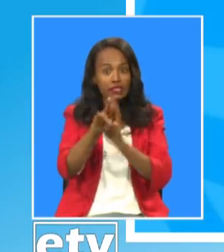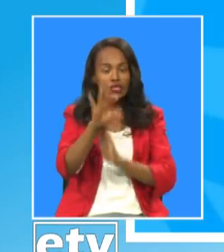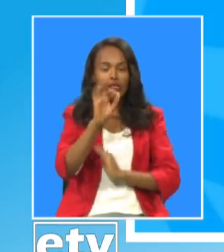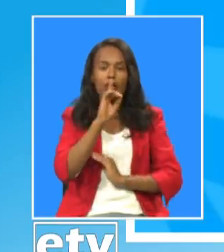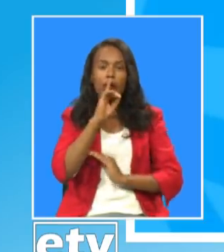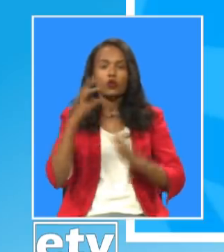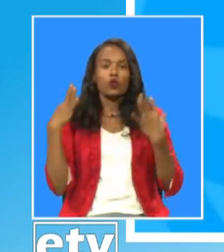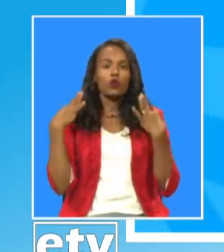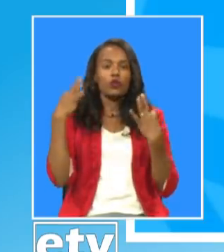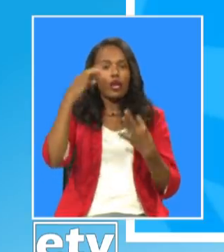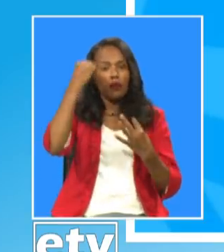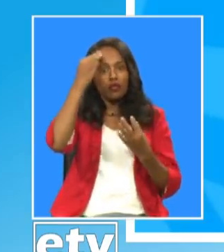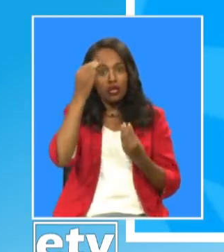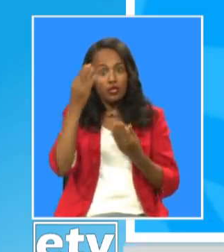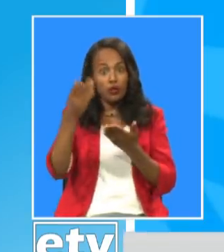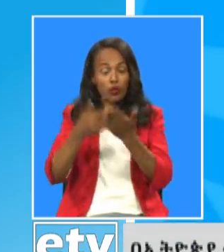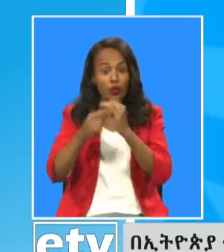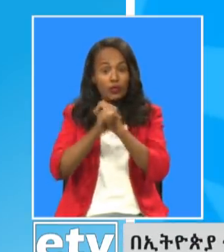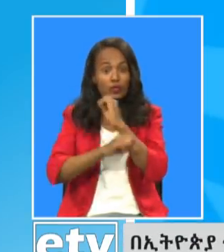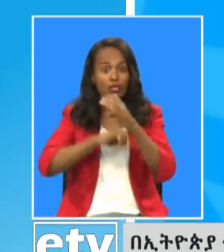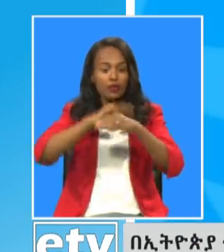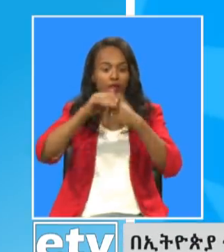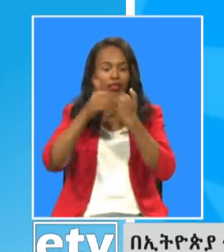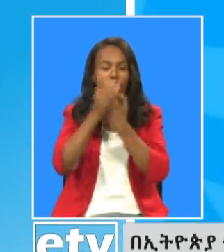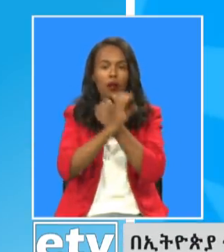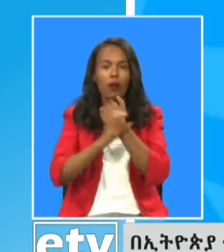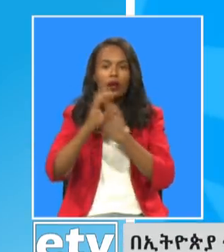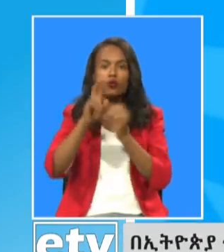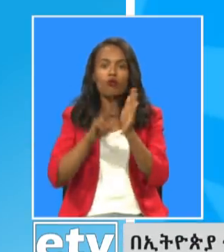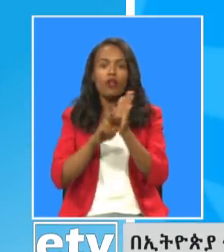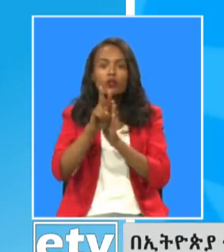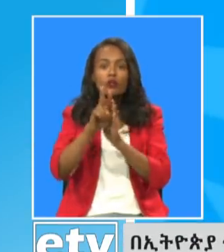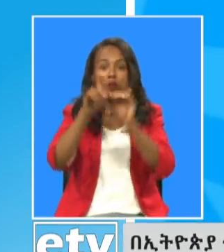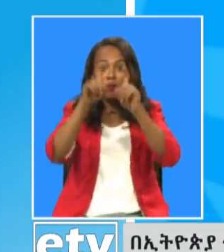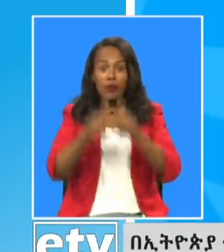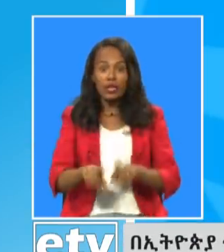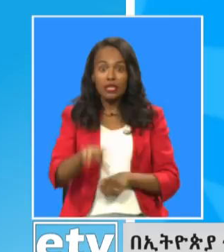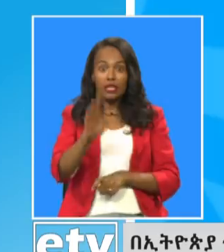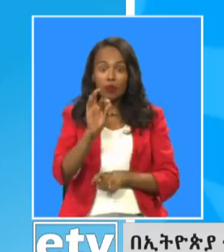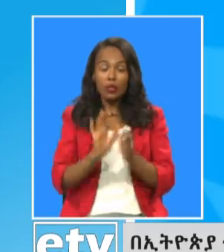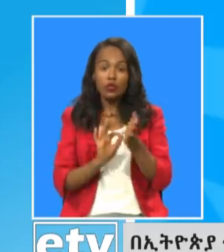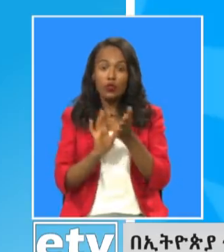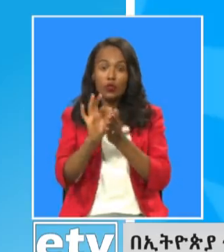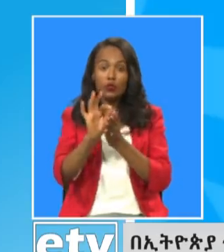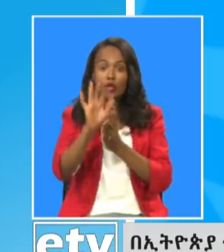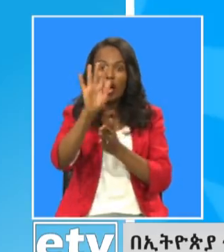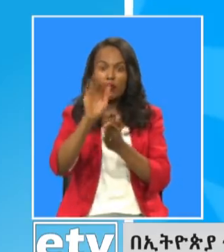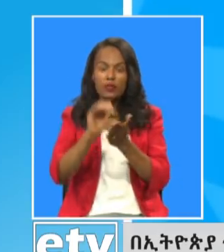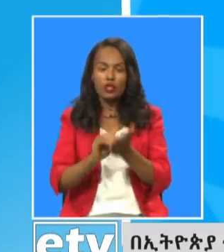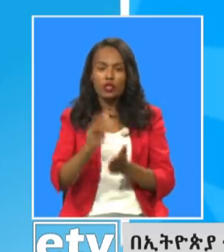ሚኒስቴር ያስታወቀው። በዚሁ መሰረት በአጠቃላይ በአገሪቱ ቫይረሱ በምርመራ የተገኘባቸው ሰዎች ቁጥር ደግሞ